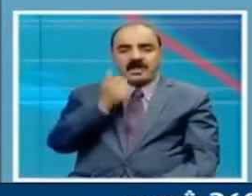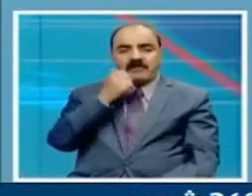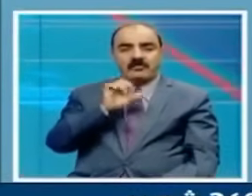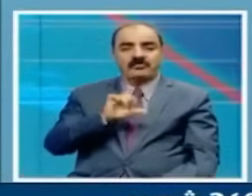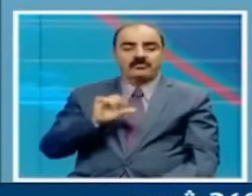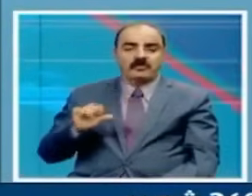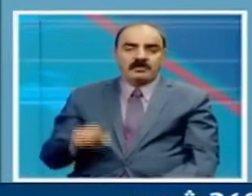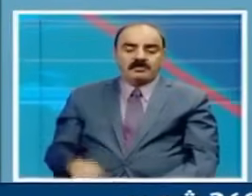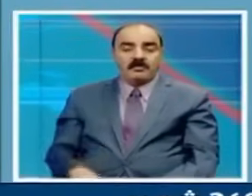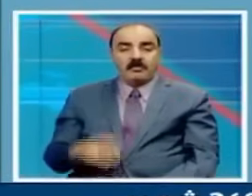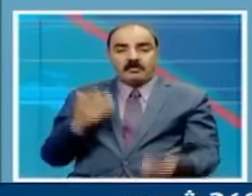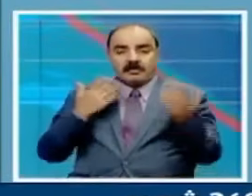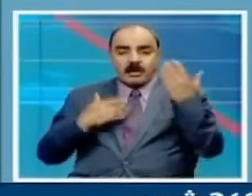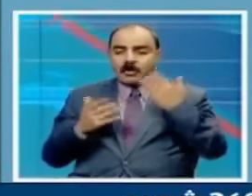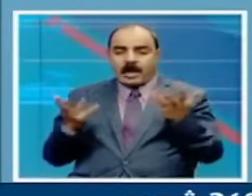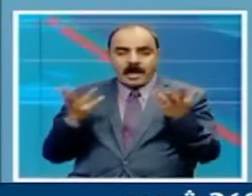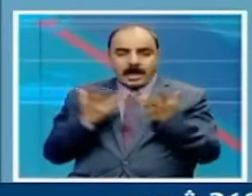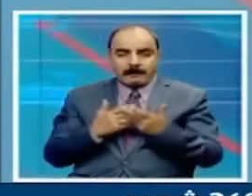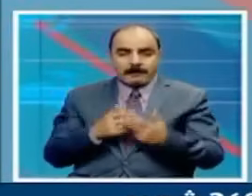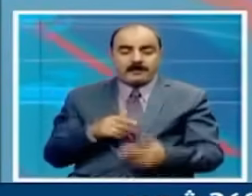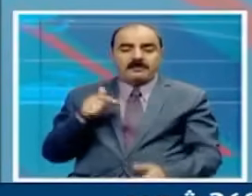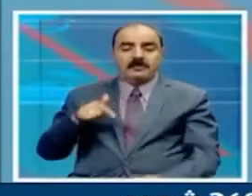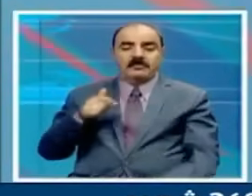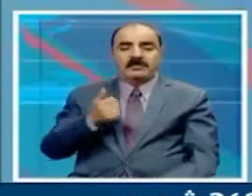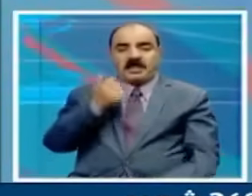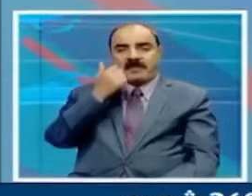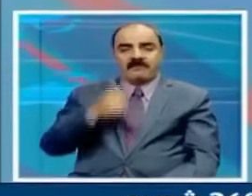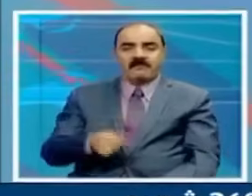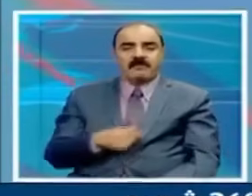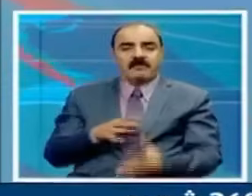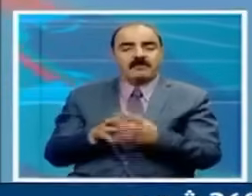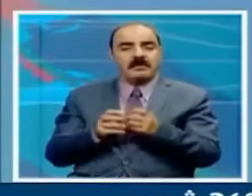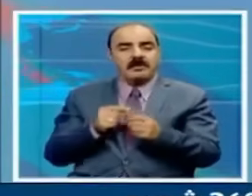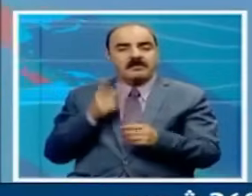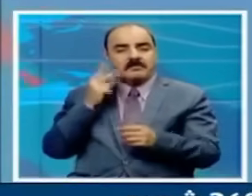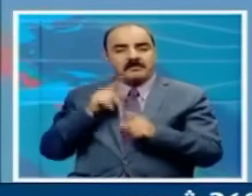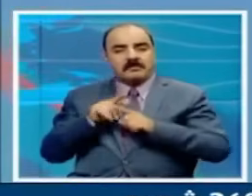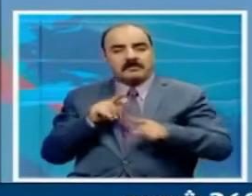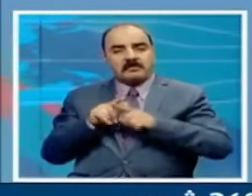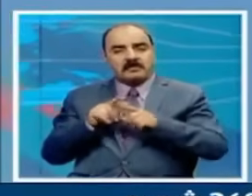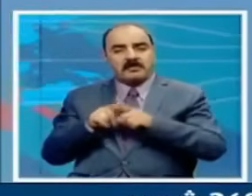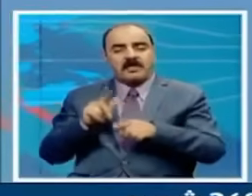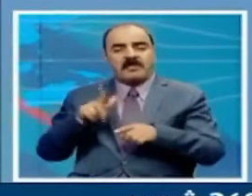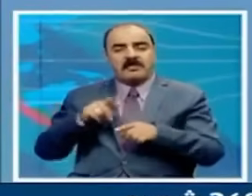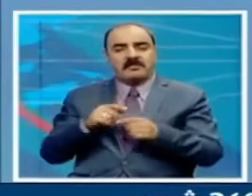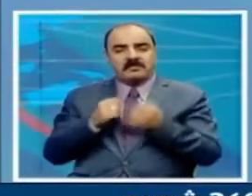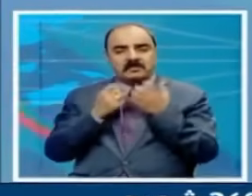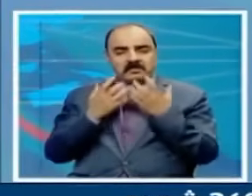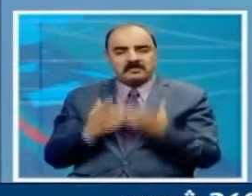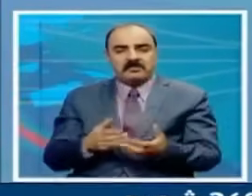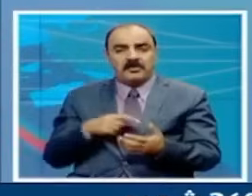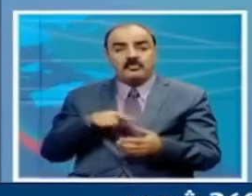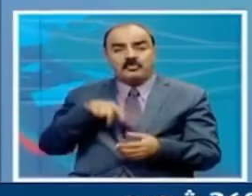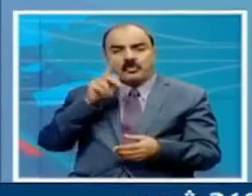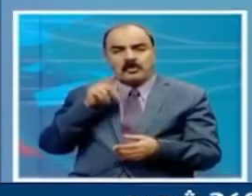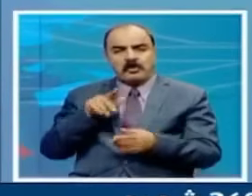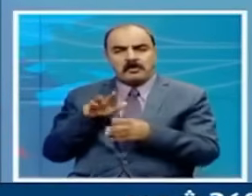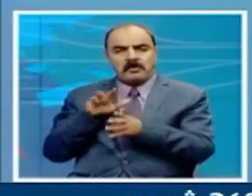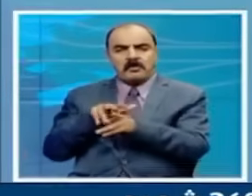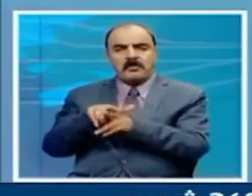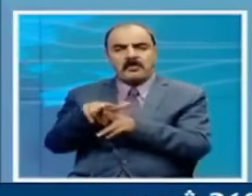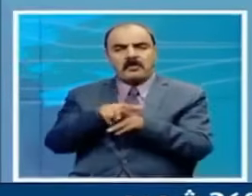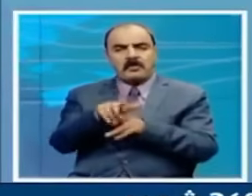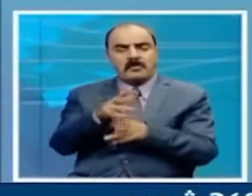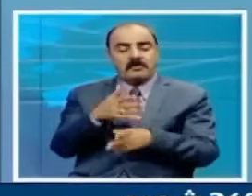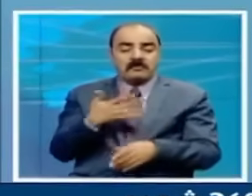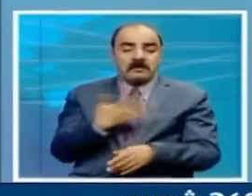26,900 شهيد ونحو 66,000 مصاب، وأشارت إلى أن الاحتلال ارتكب 16 مجزرة في قطاع غزة خلال